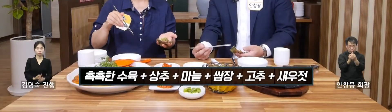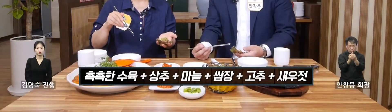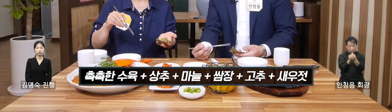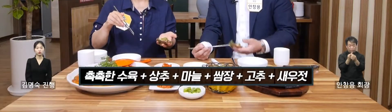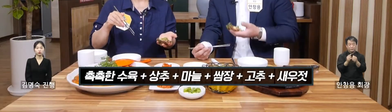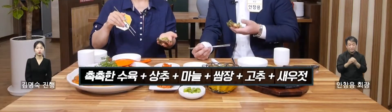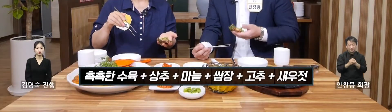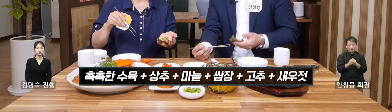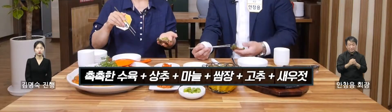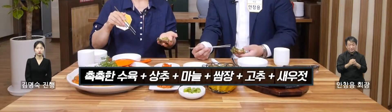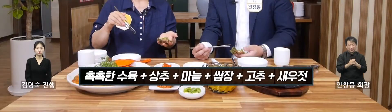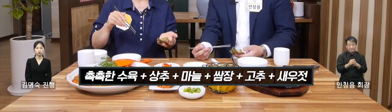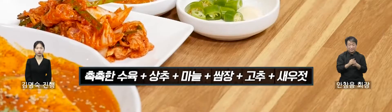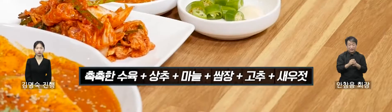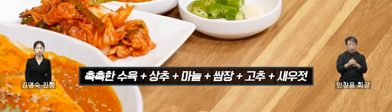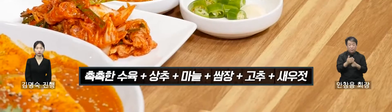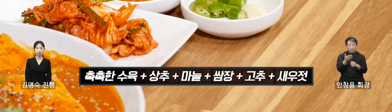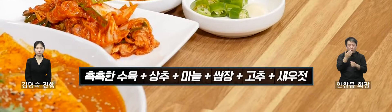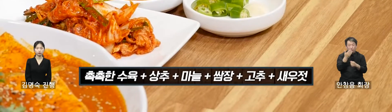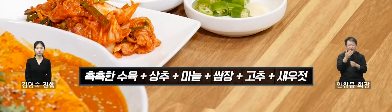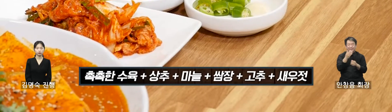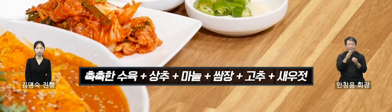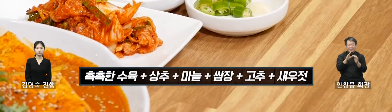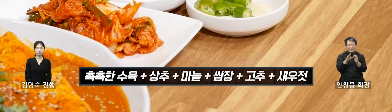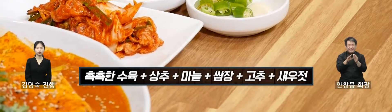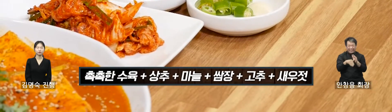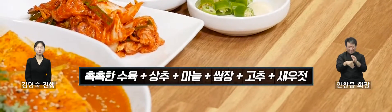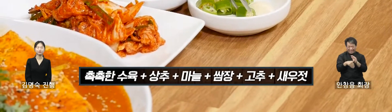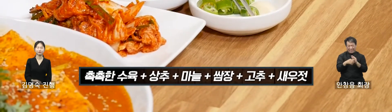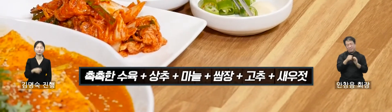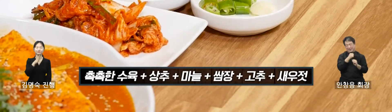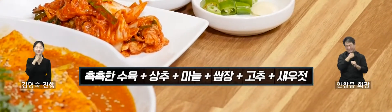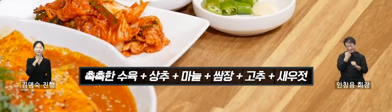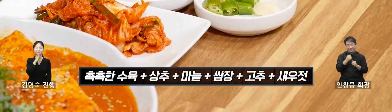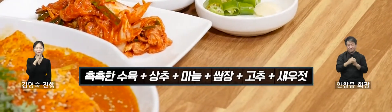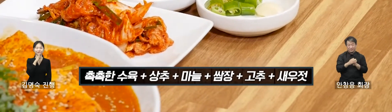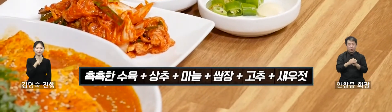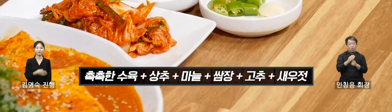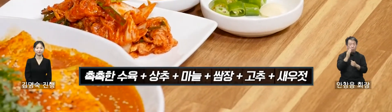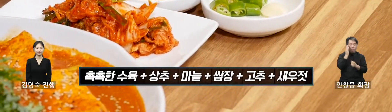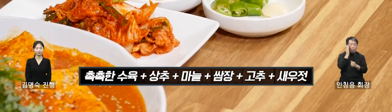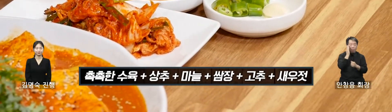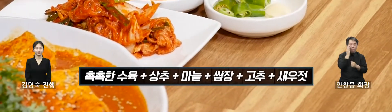저 고추가 또 우리 맛을 돋구잖아요. 네. 고추 하나 또 같이.